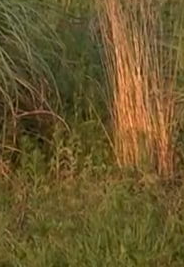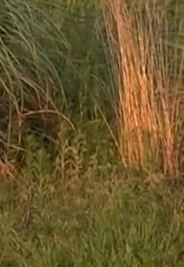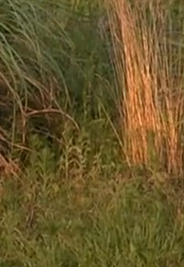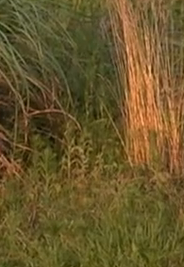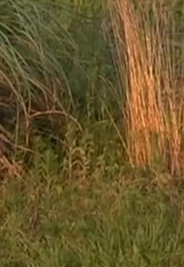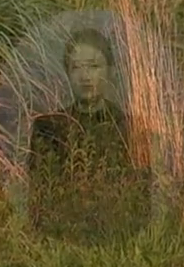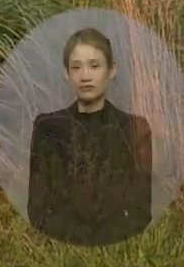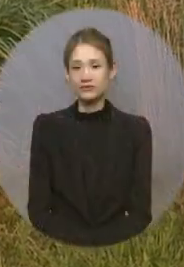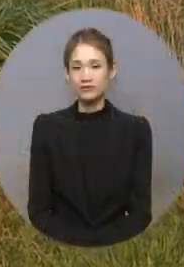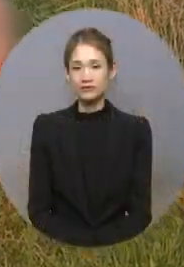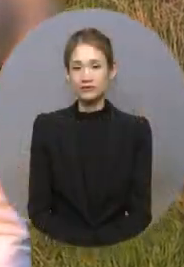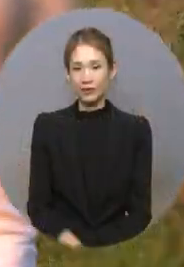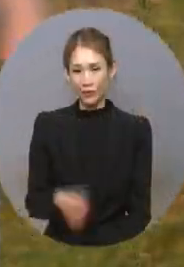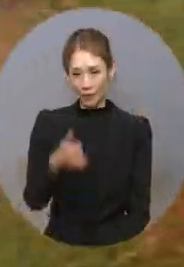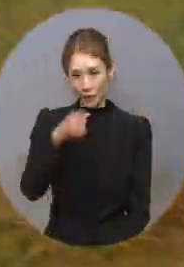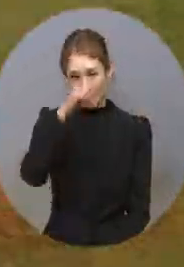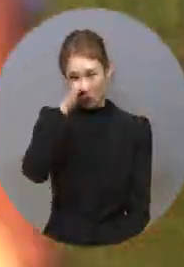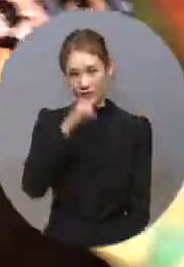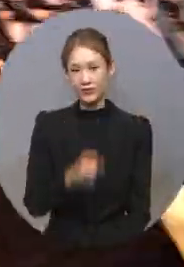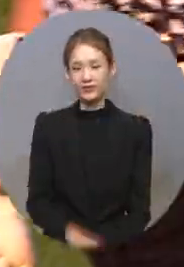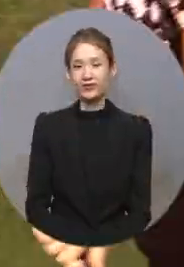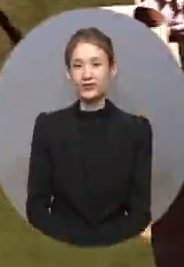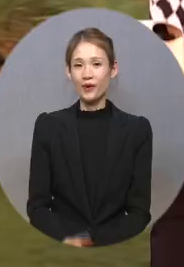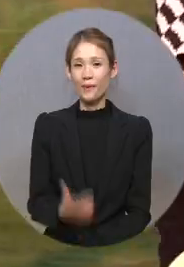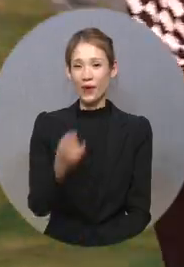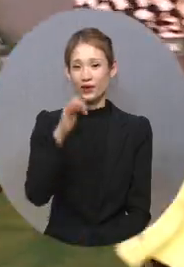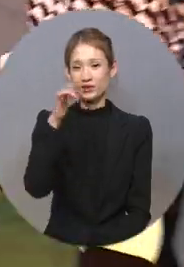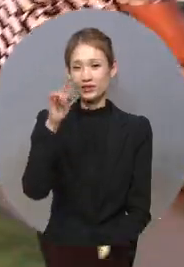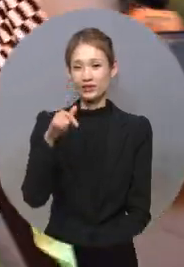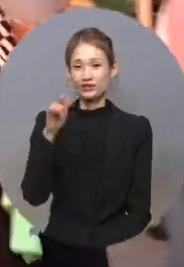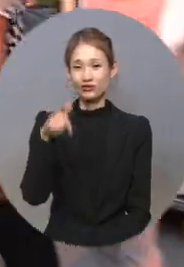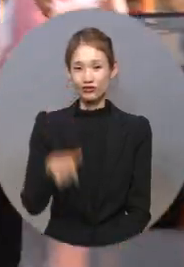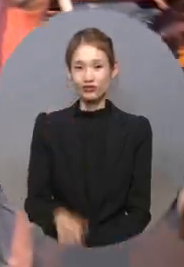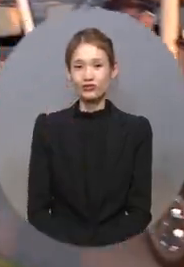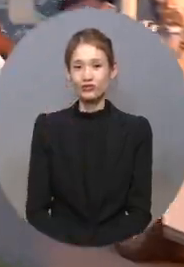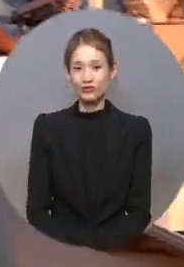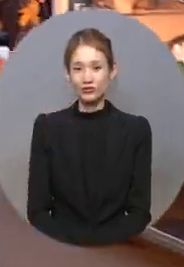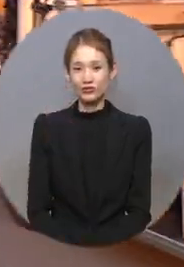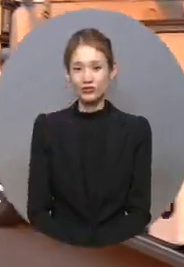오, 나이스. 바로 직구로 갔죠? 오,